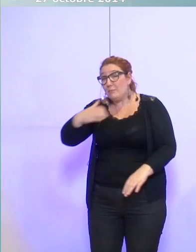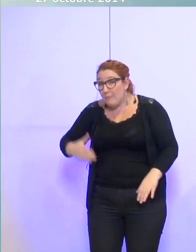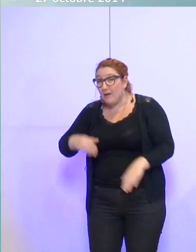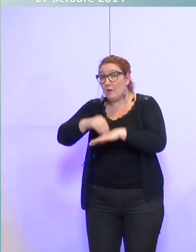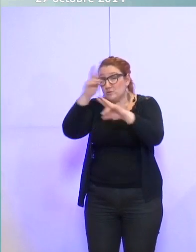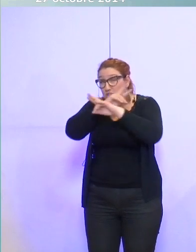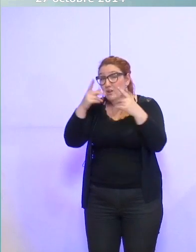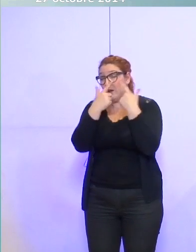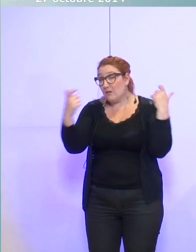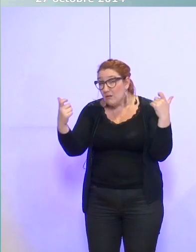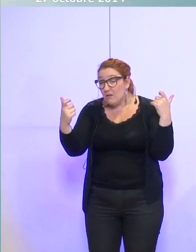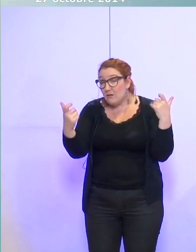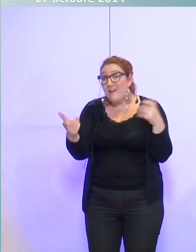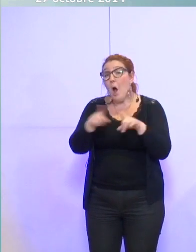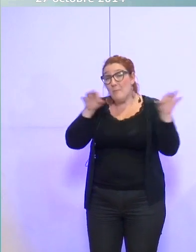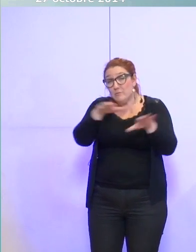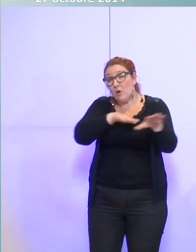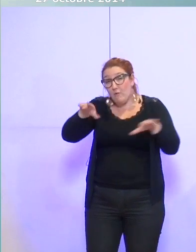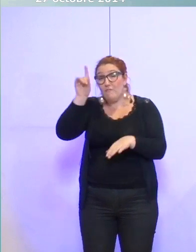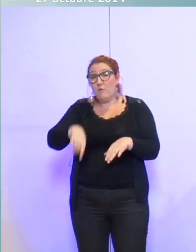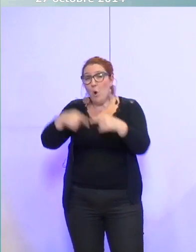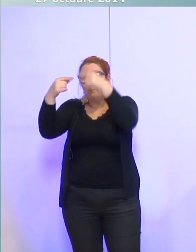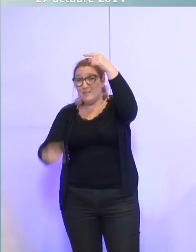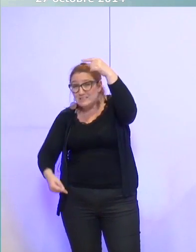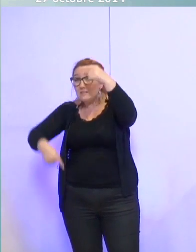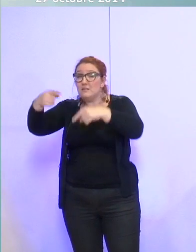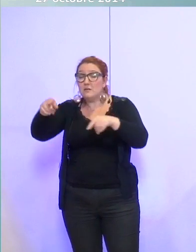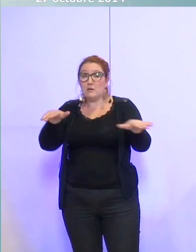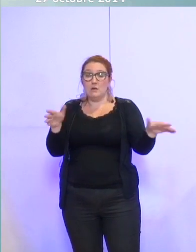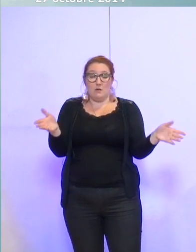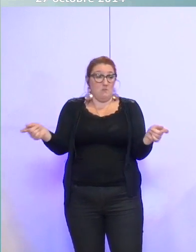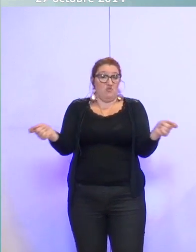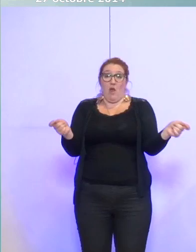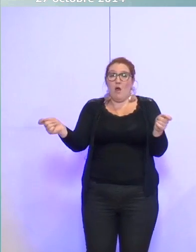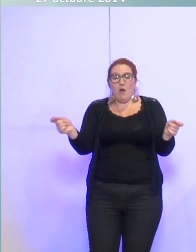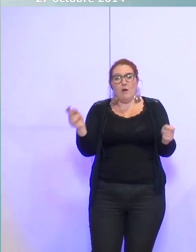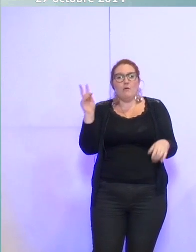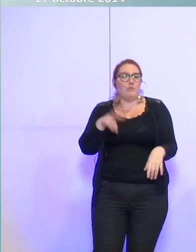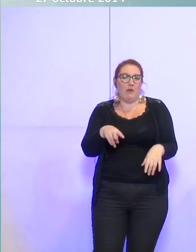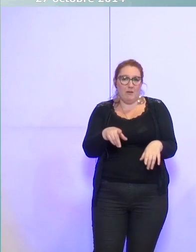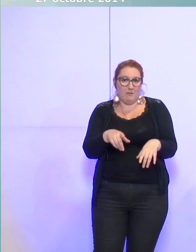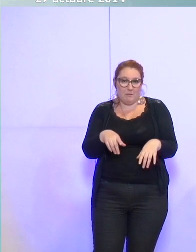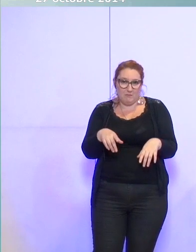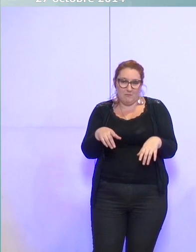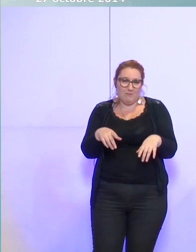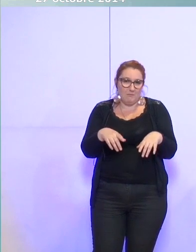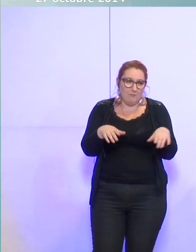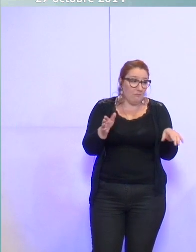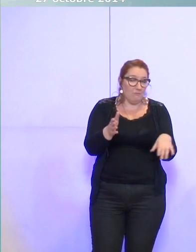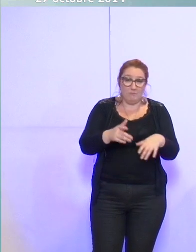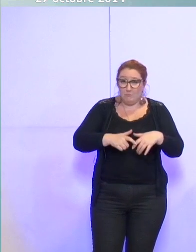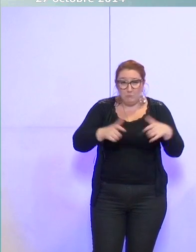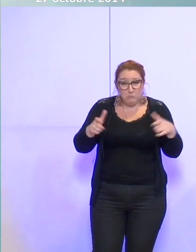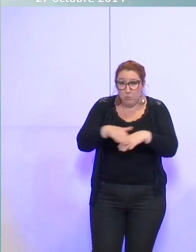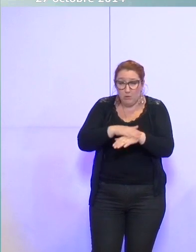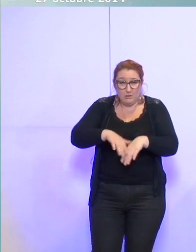temps réduire les déficits du pays. Ce débat-là existe, il existe, je crois, dans toutes les familles politiques de